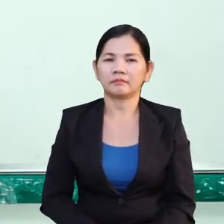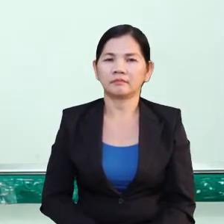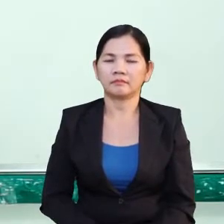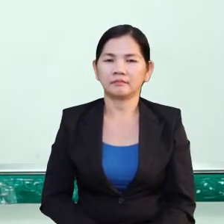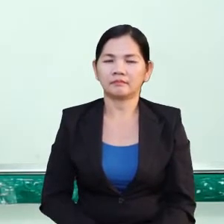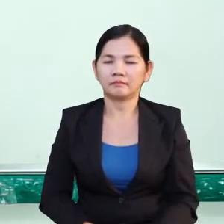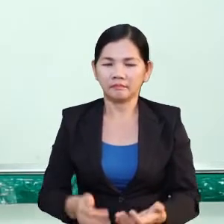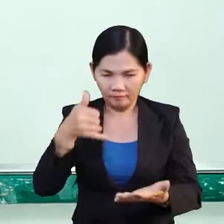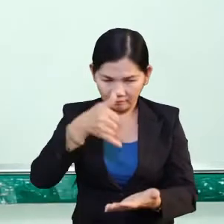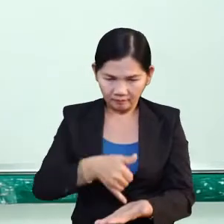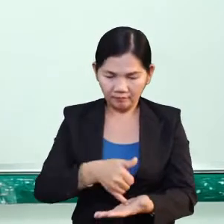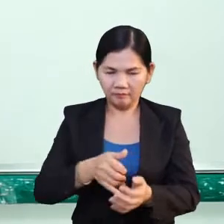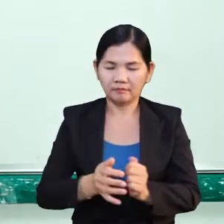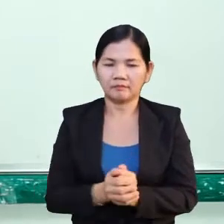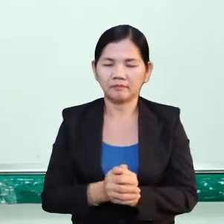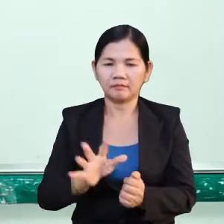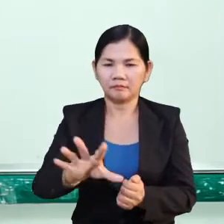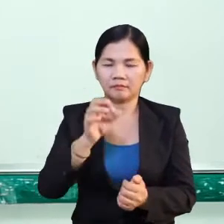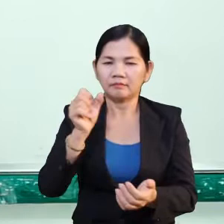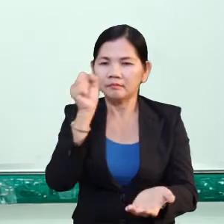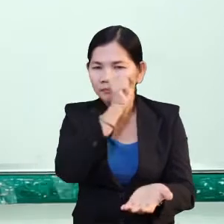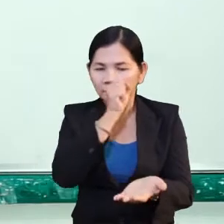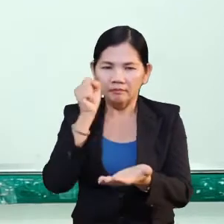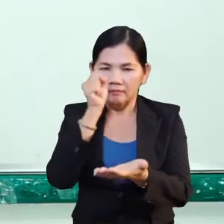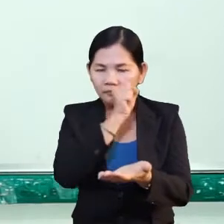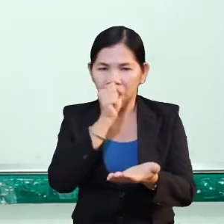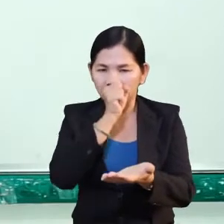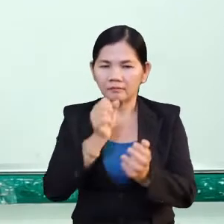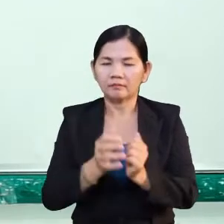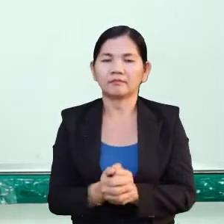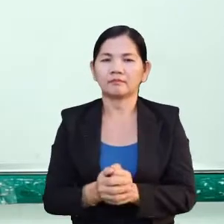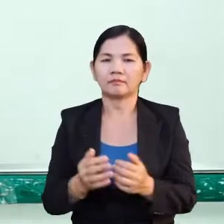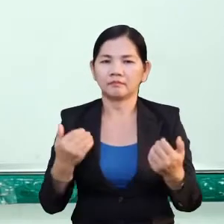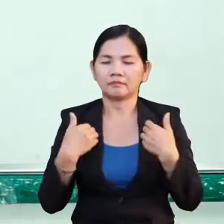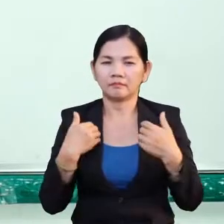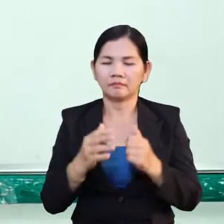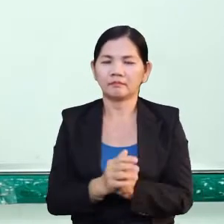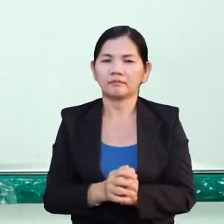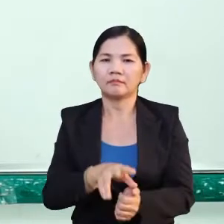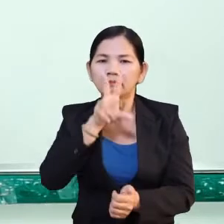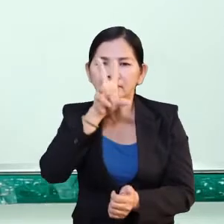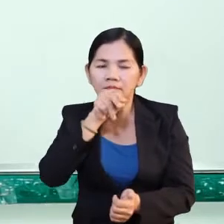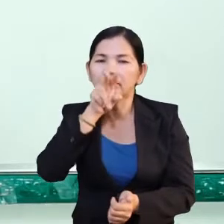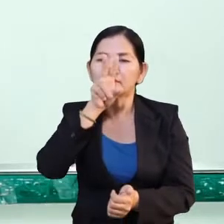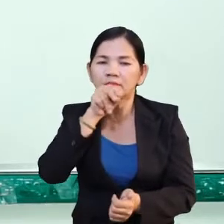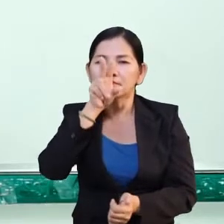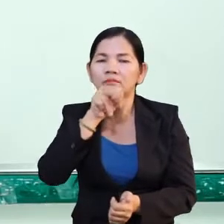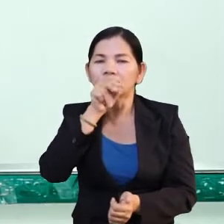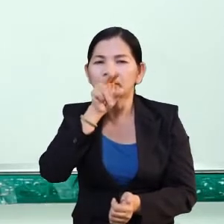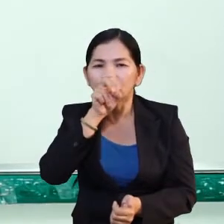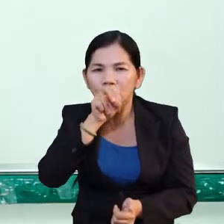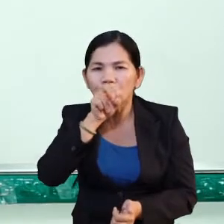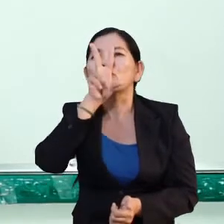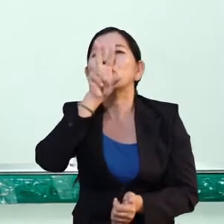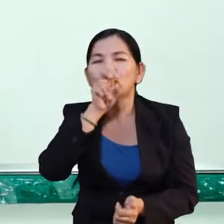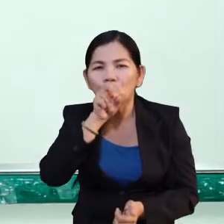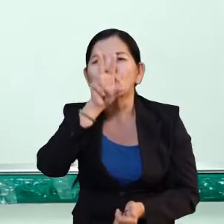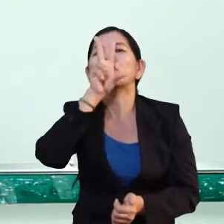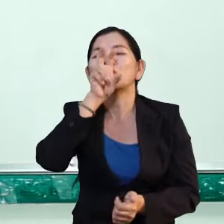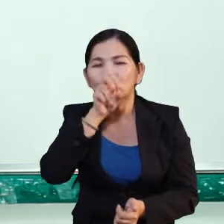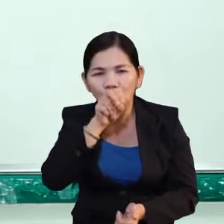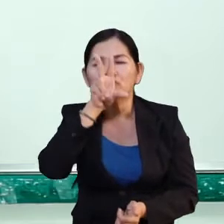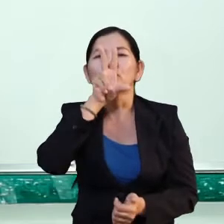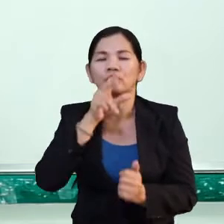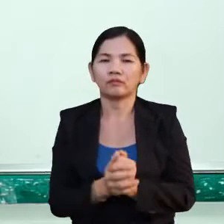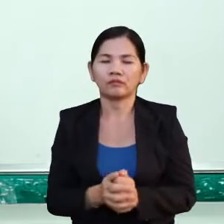ចាអញ្ចឹងថ្ងៃនេះគឺអ្នកគ្រូជ្រើសរើសចម្រៀងមួយបទគឺចម្រៀងសត្វទាកាប់កាប់កូនស្គាល់សត្វទាទេកូនចាអ